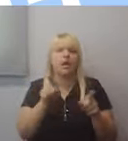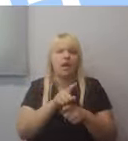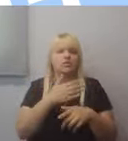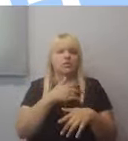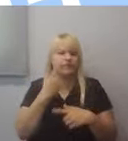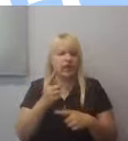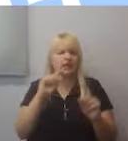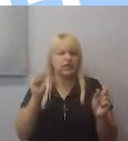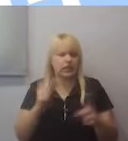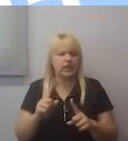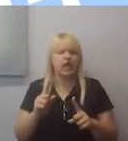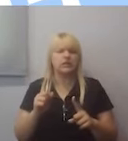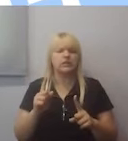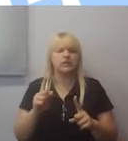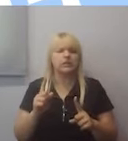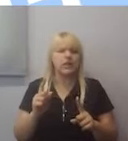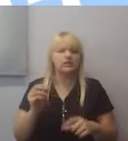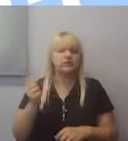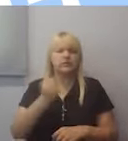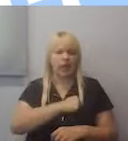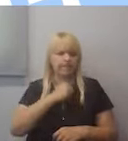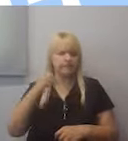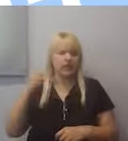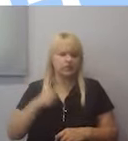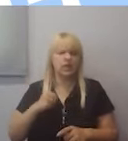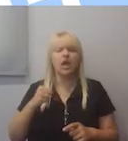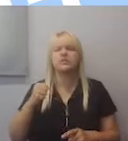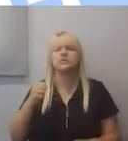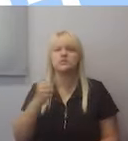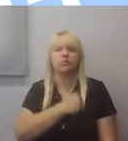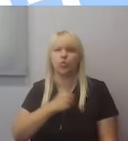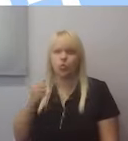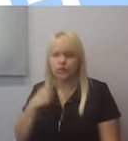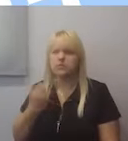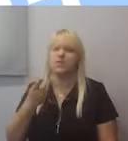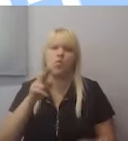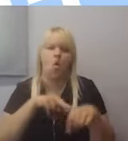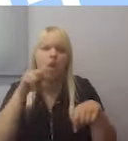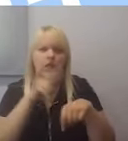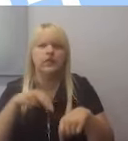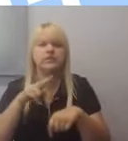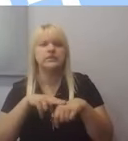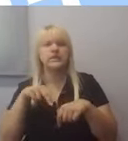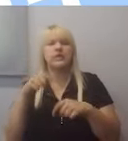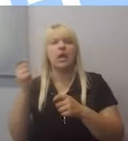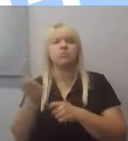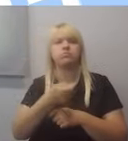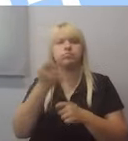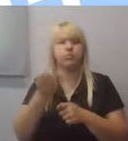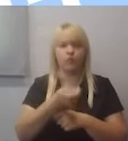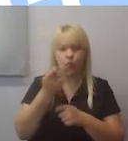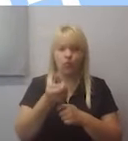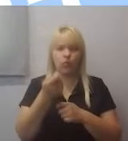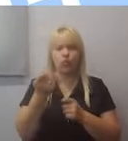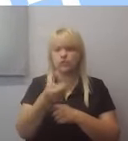lieta zemessardze bruņotie spēki policija vukts diezgan bieži meklē cilvēkus kas ir pazuduši mežā un